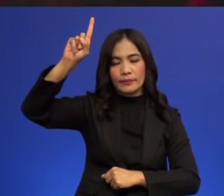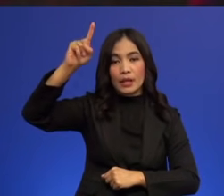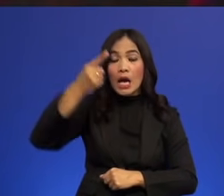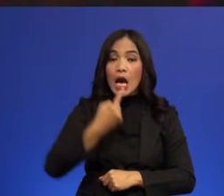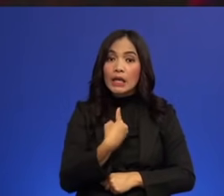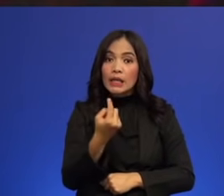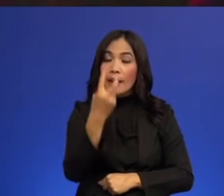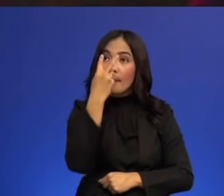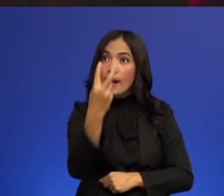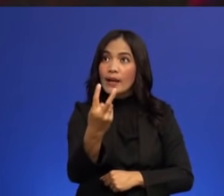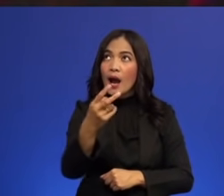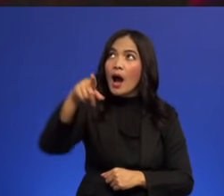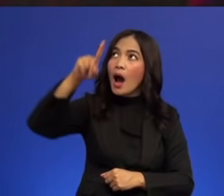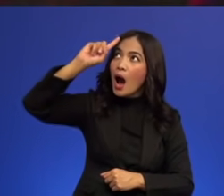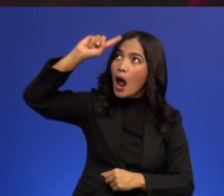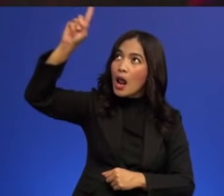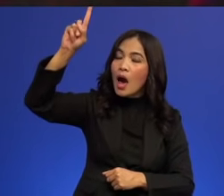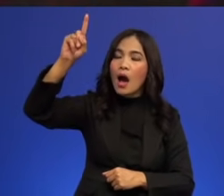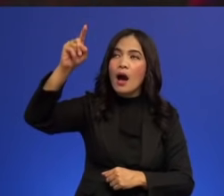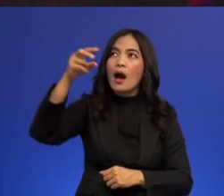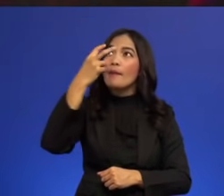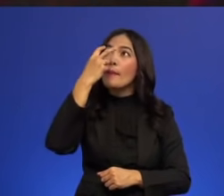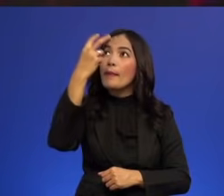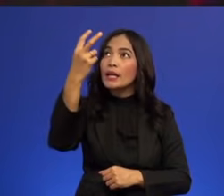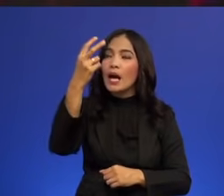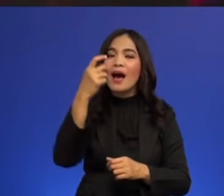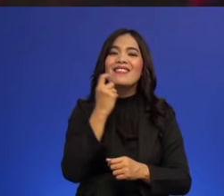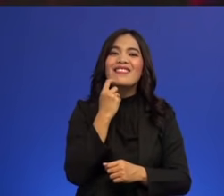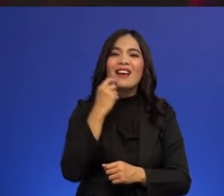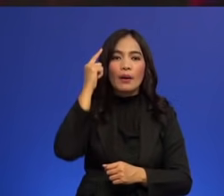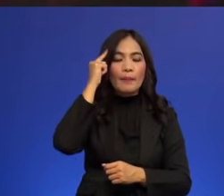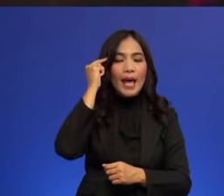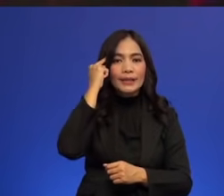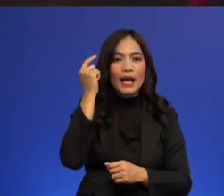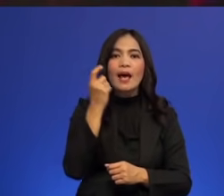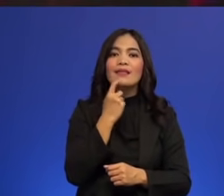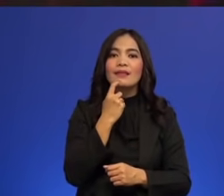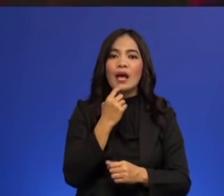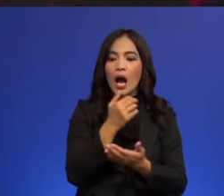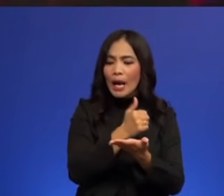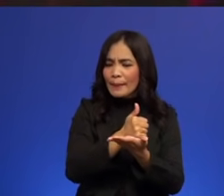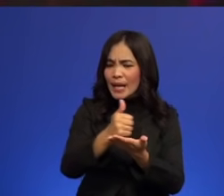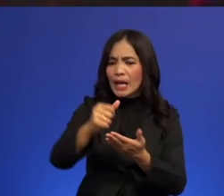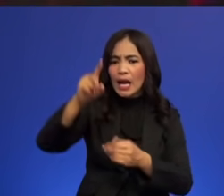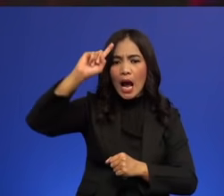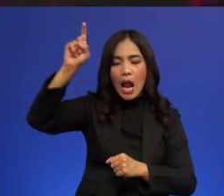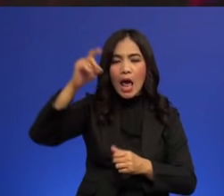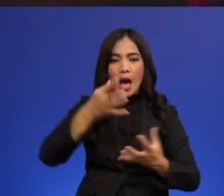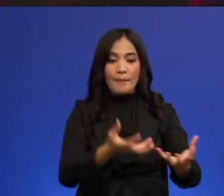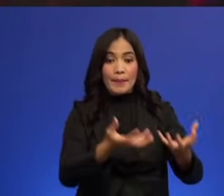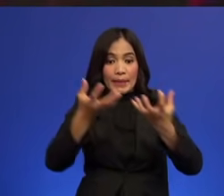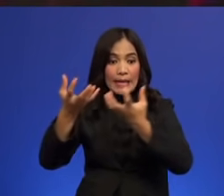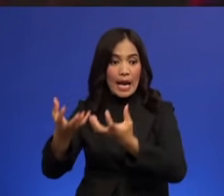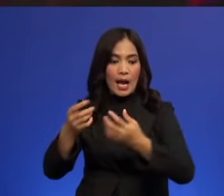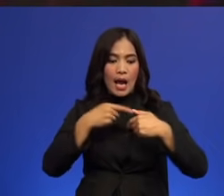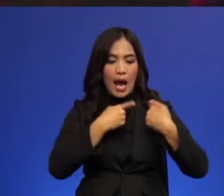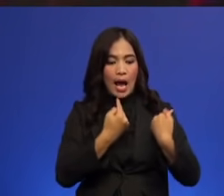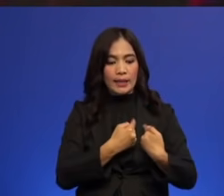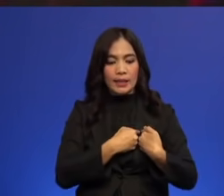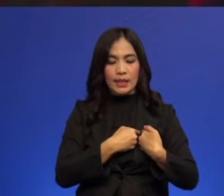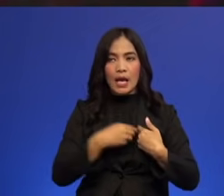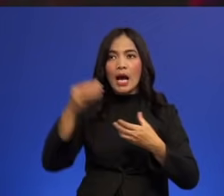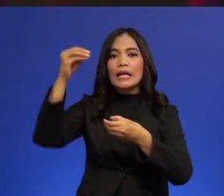kita memandang Allah, kita belajar kebenaran supaya kita bisa memindahkan hati kita di